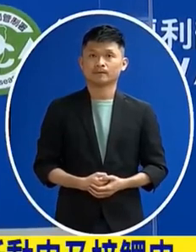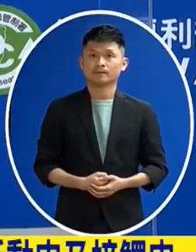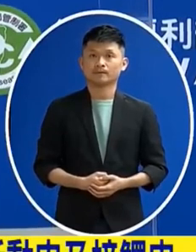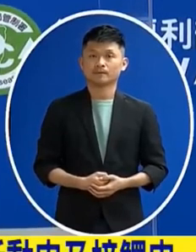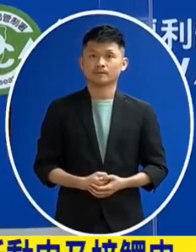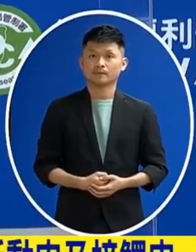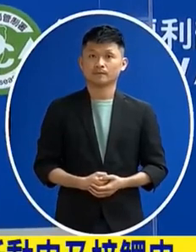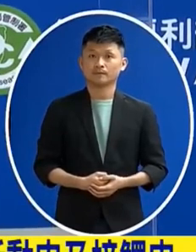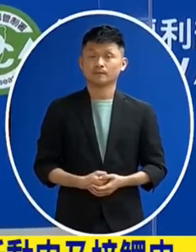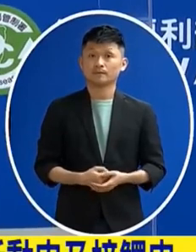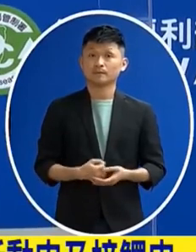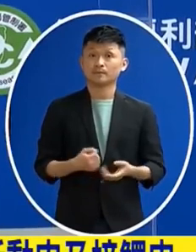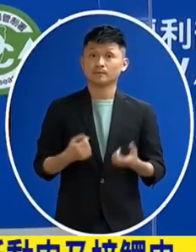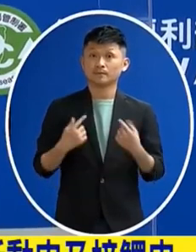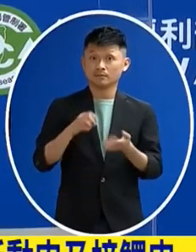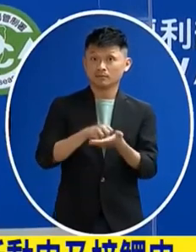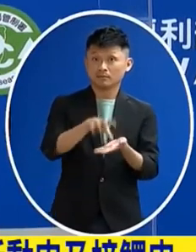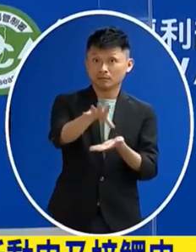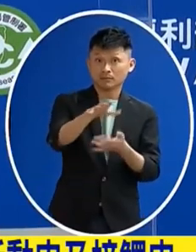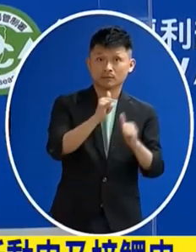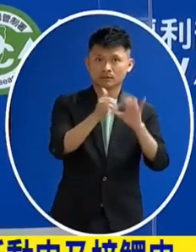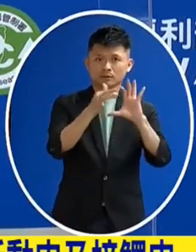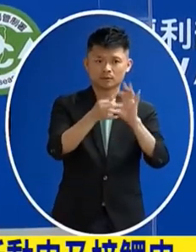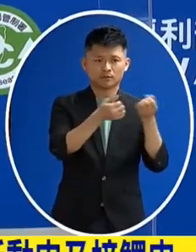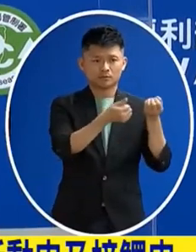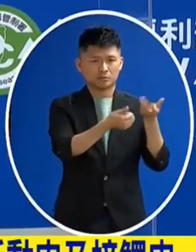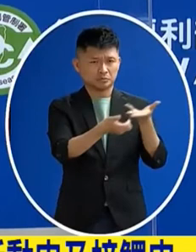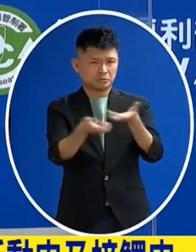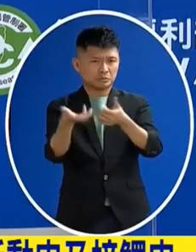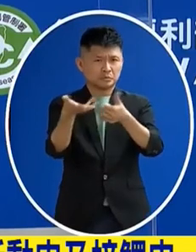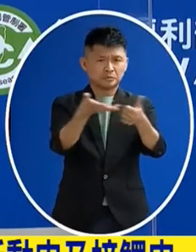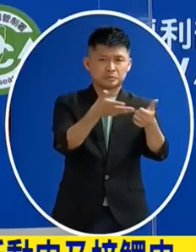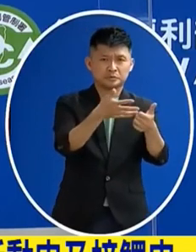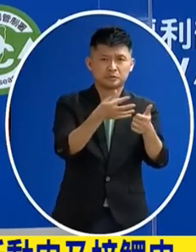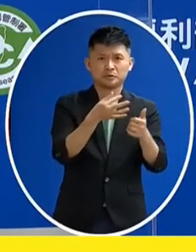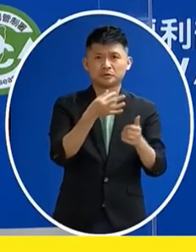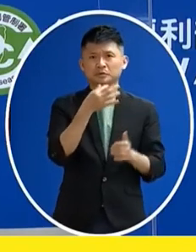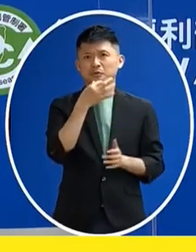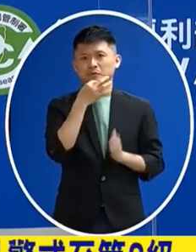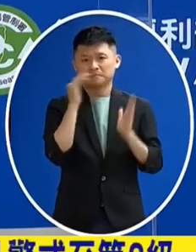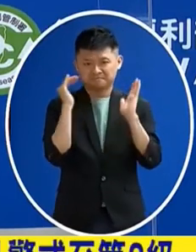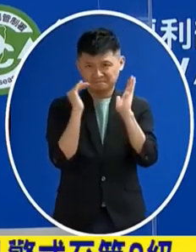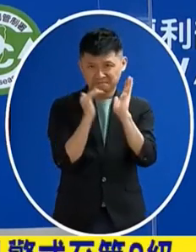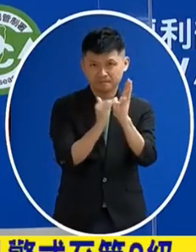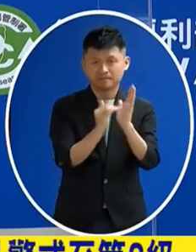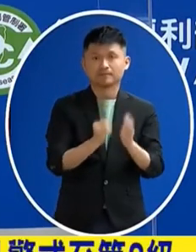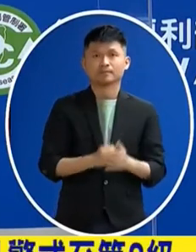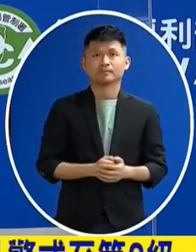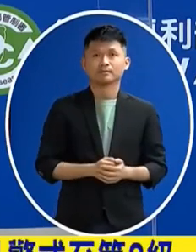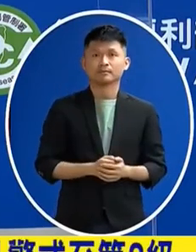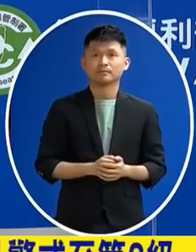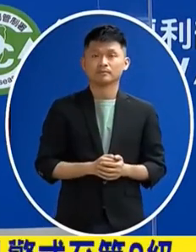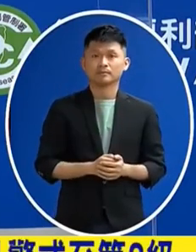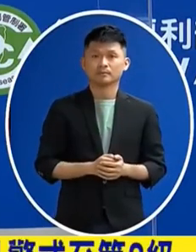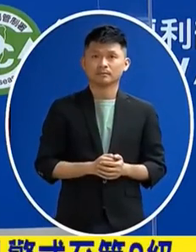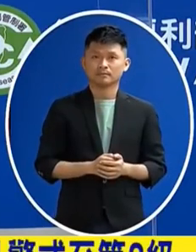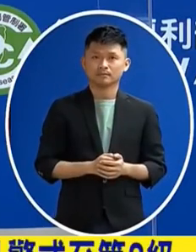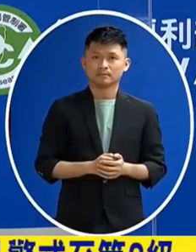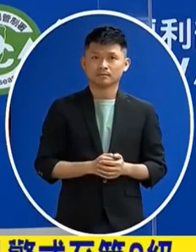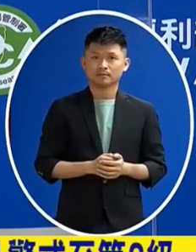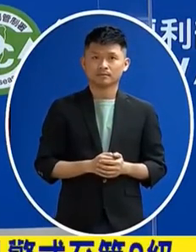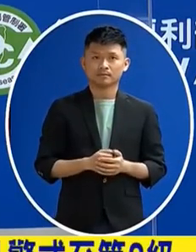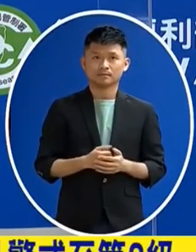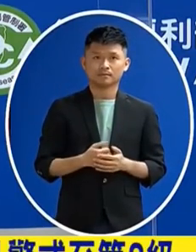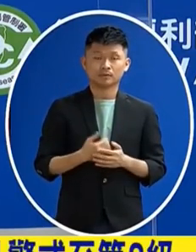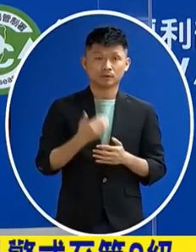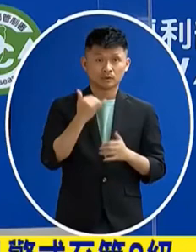那相对本来跟大家报告说我们在社区感染的边缘哈，那我们大家可以把它有哈出现导